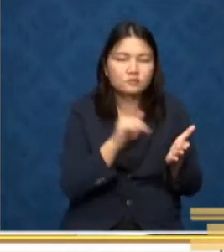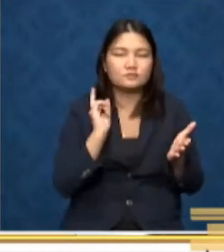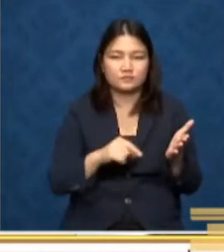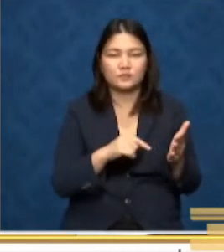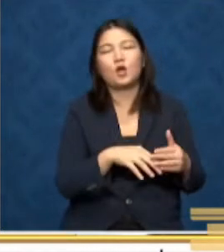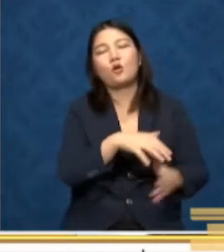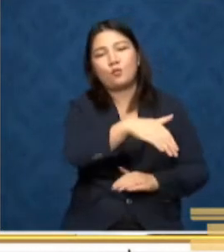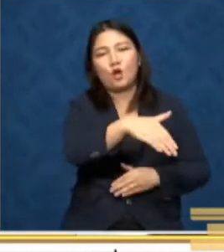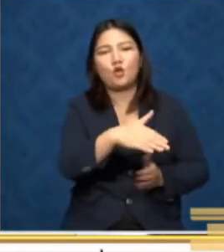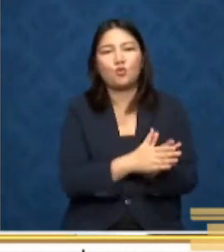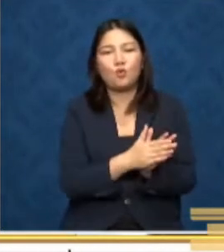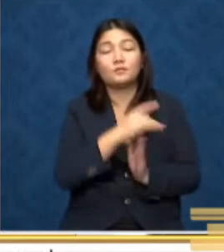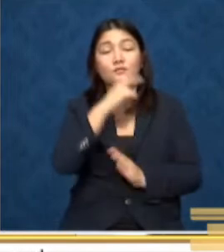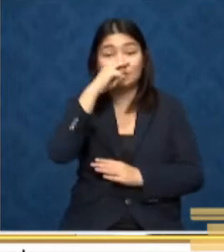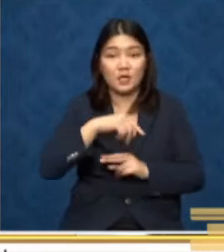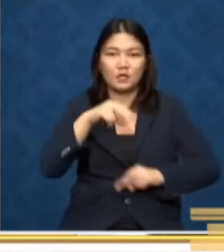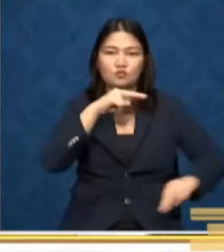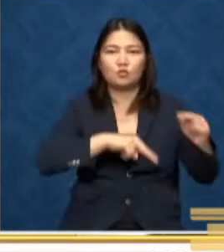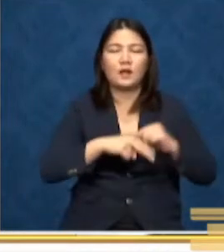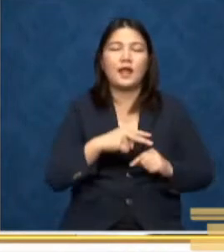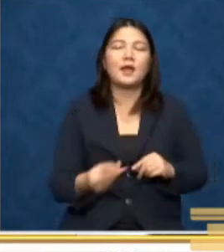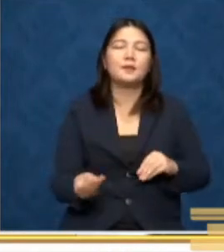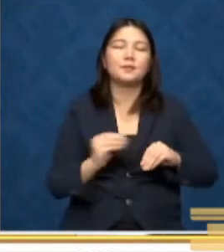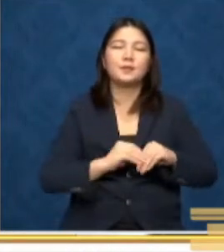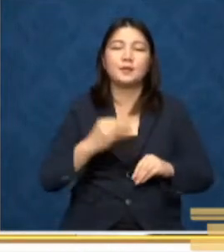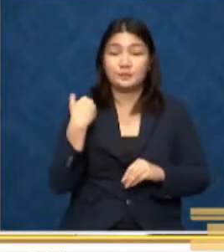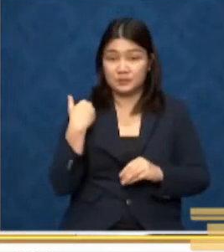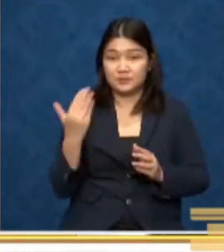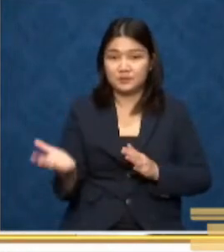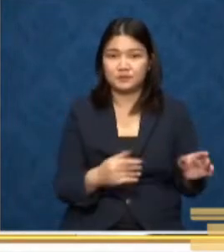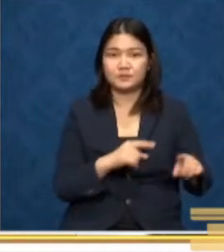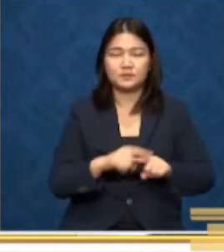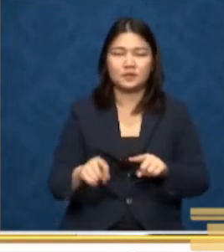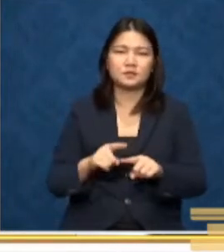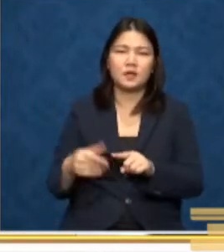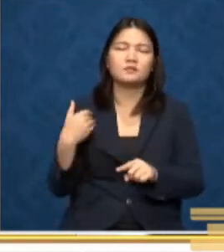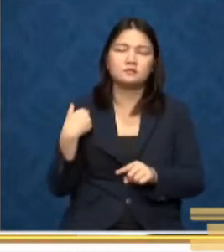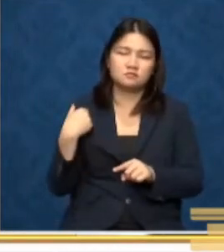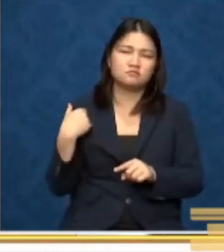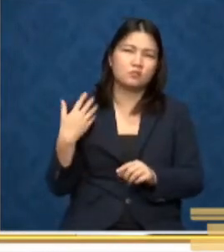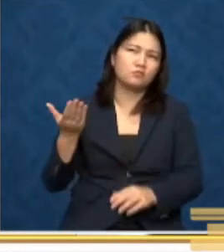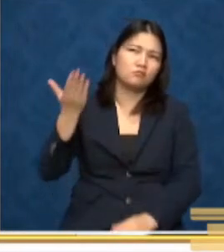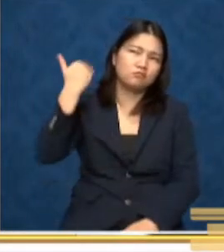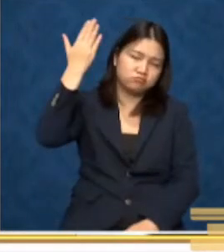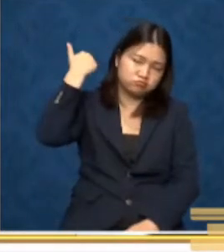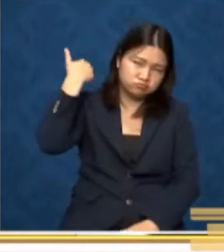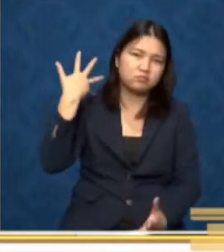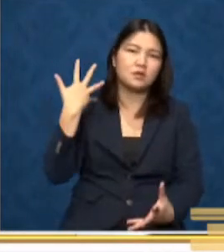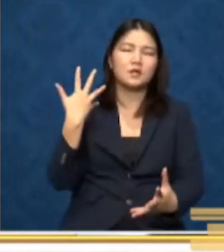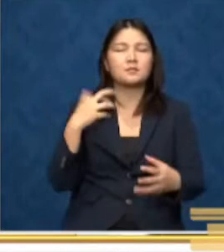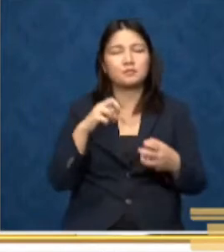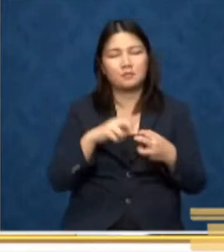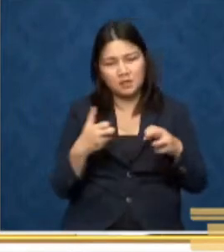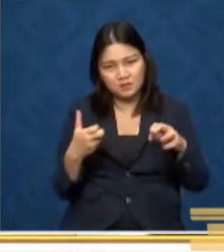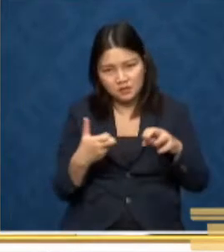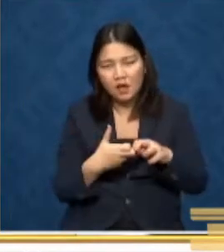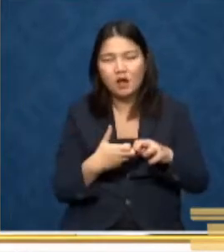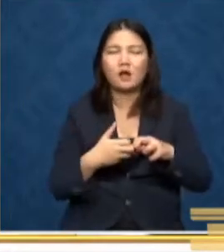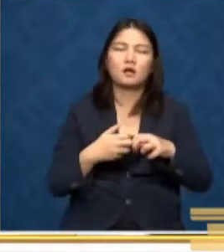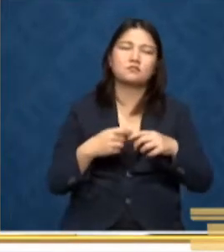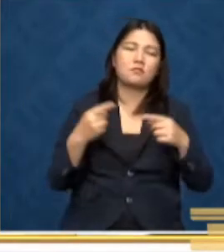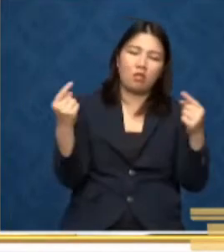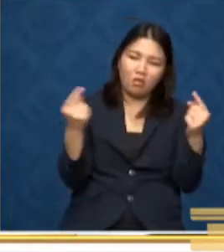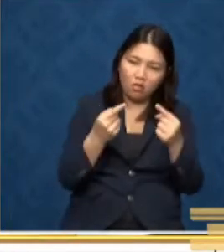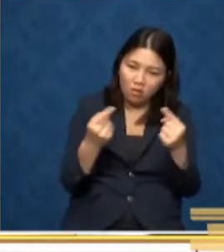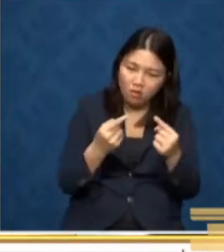ณ์ก็ยังมีกบฏมักกะสันเกิดขึ้นก็มีปัญหาดีบ้างขัดแย้งกันบ้าง